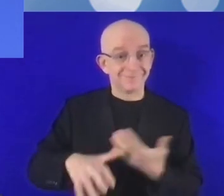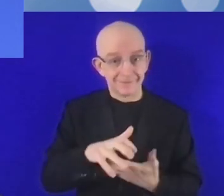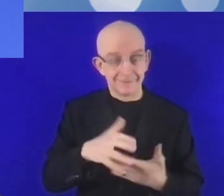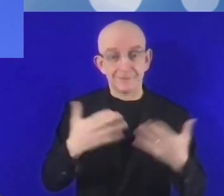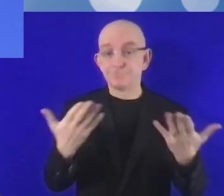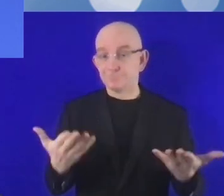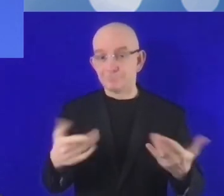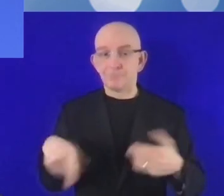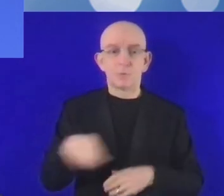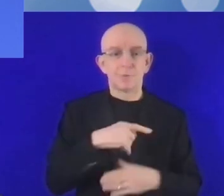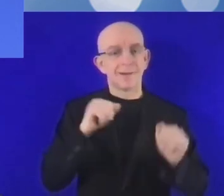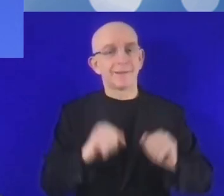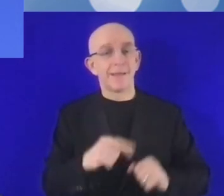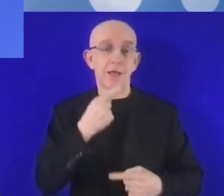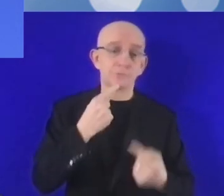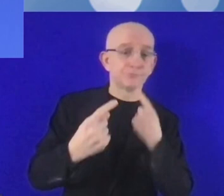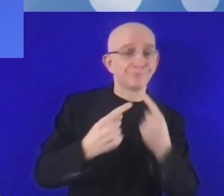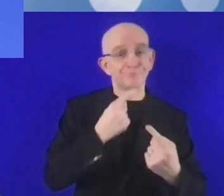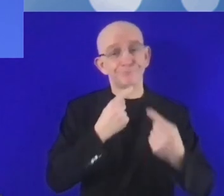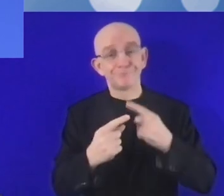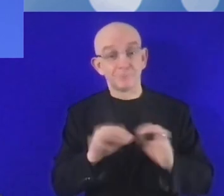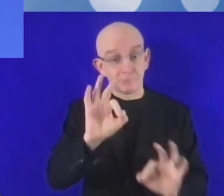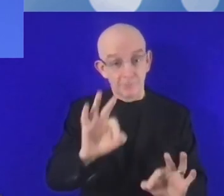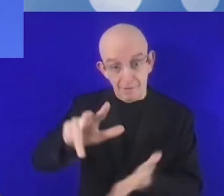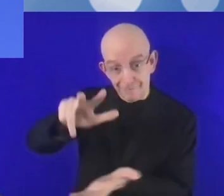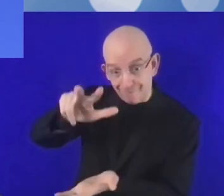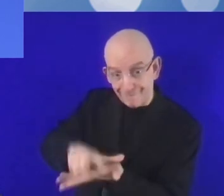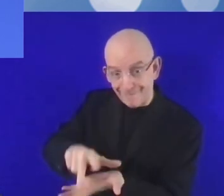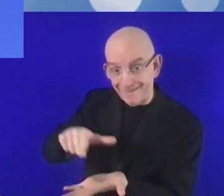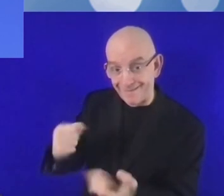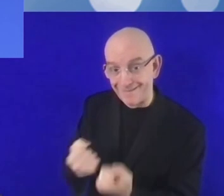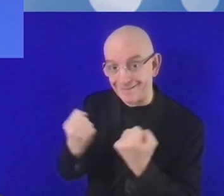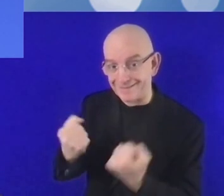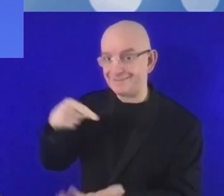决，那这是非常大的成就。